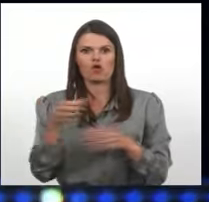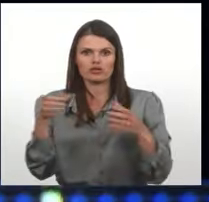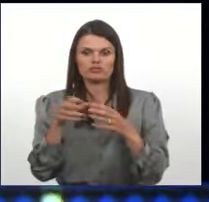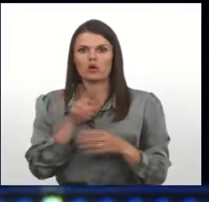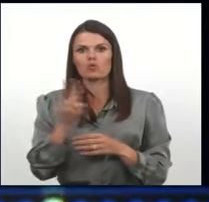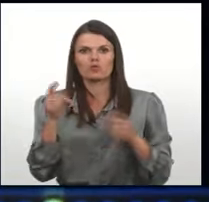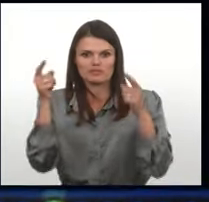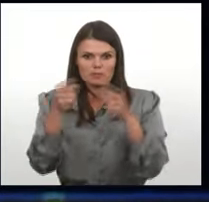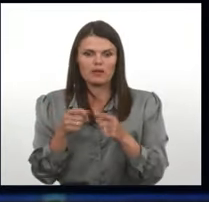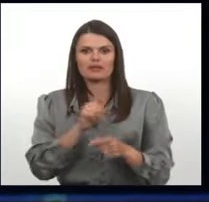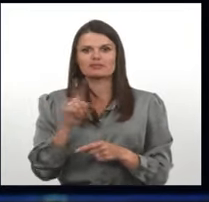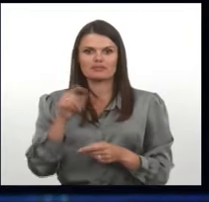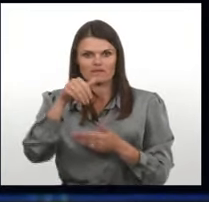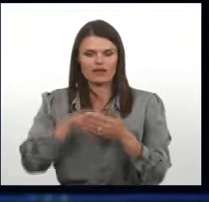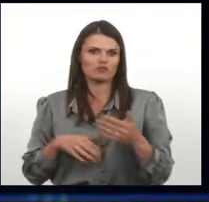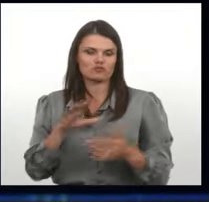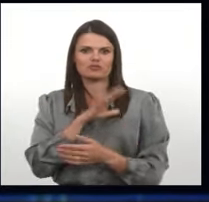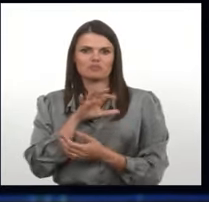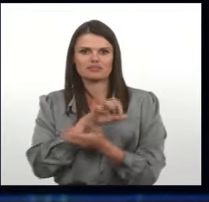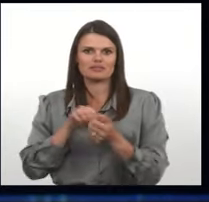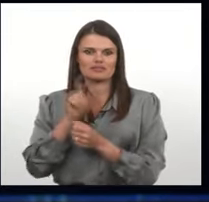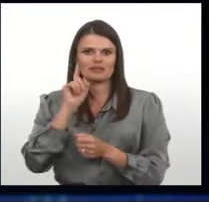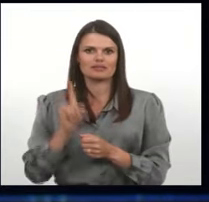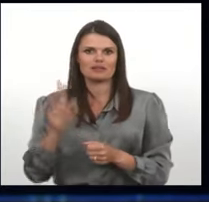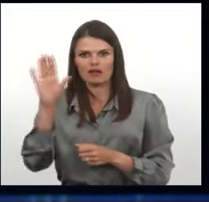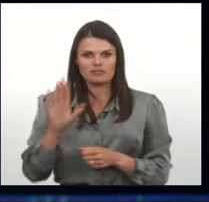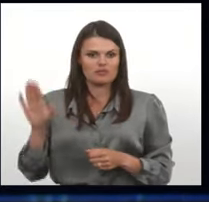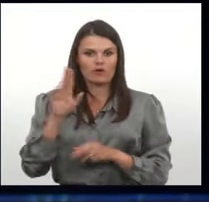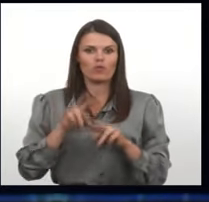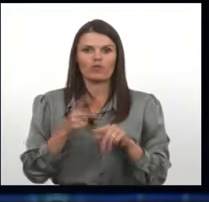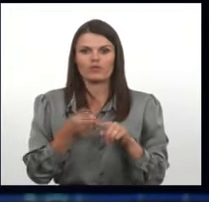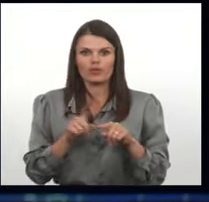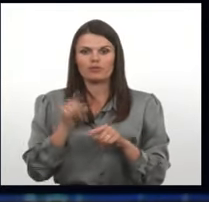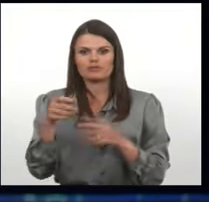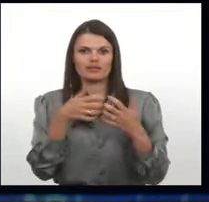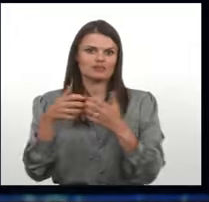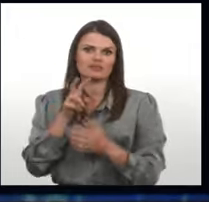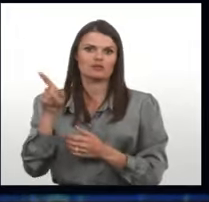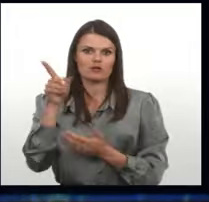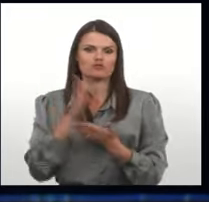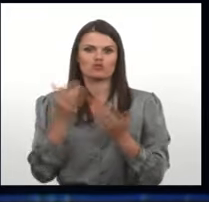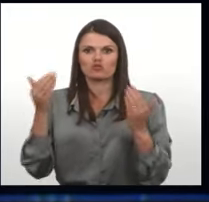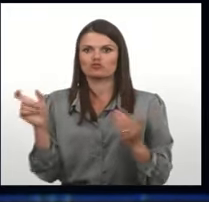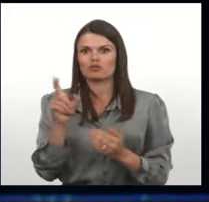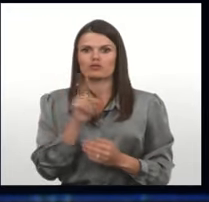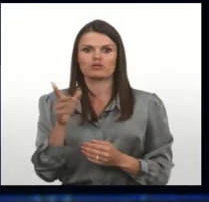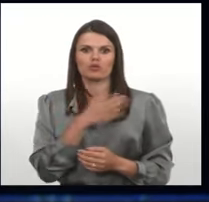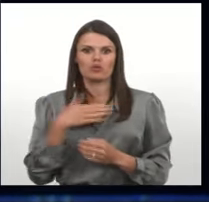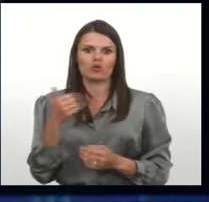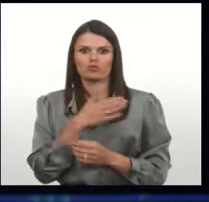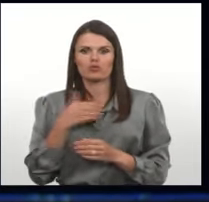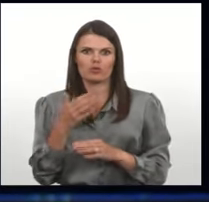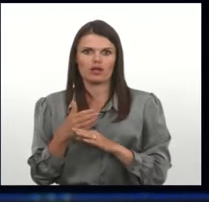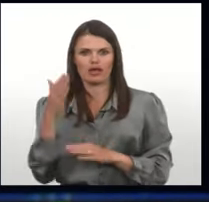kuras mērķis ir vēsturiski bijis iznīcināt Izraels valsti. Un tādēļ tā cīņa, kas tur notiek šobrīd ar ārkārtīgi